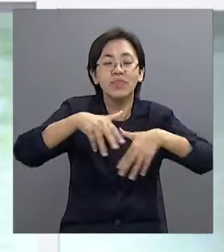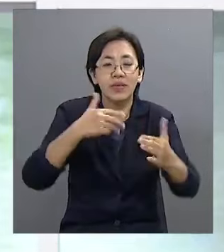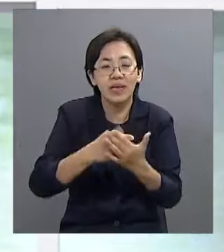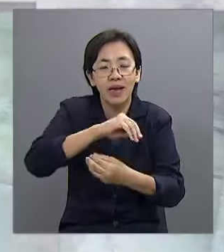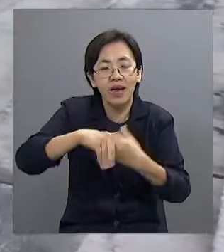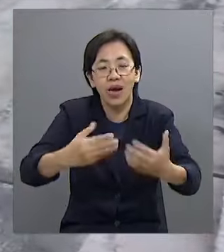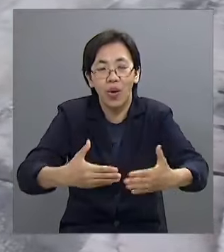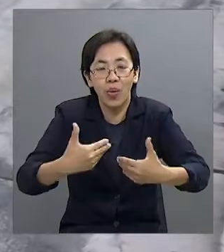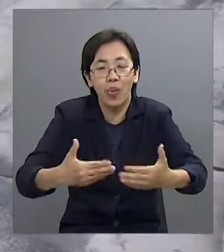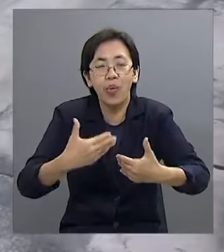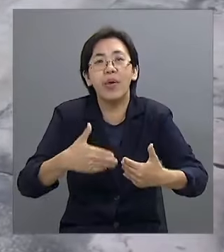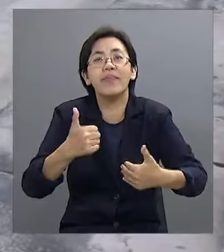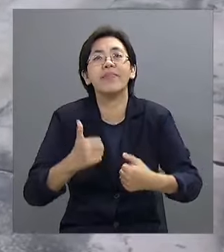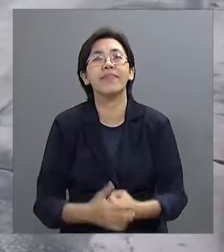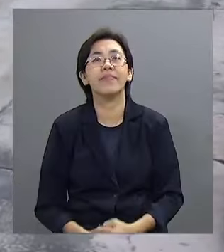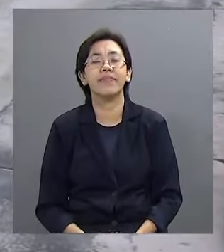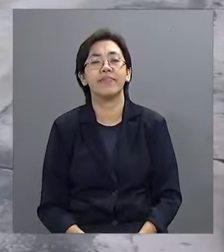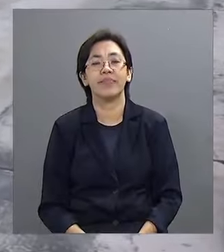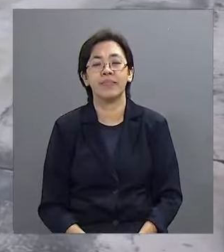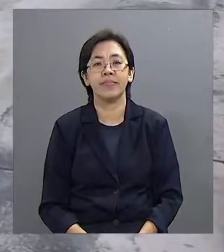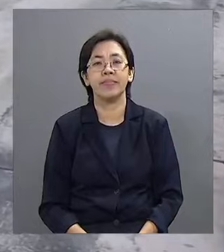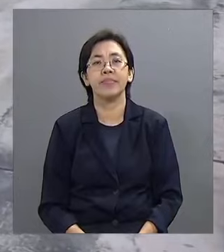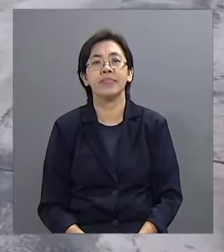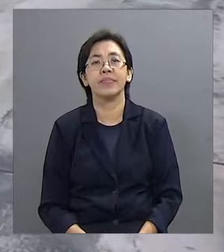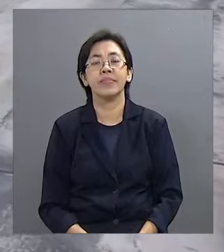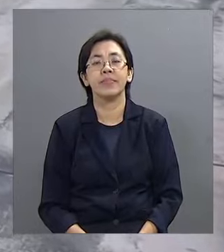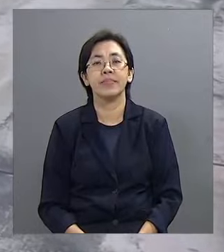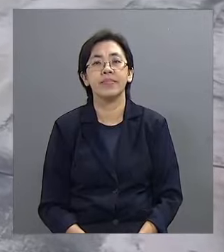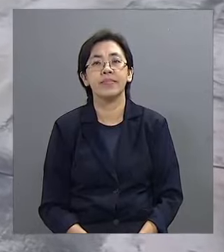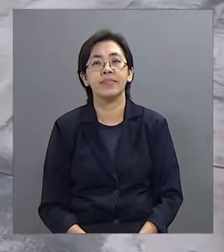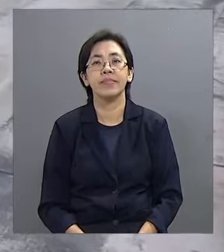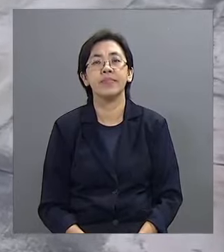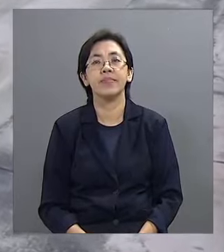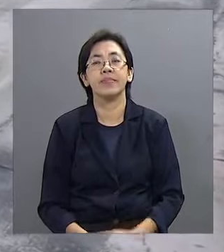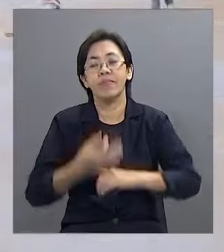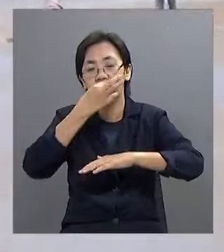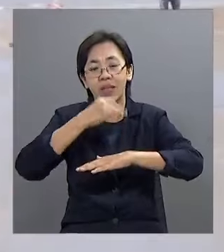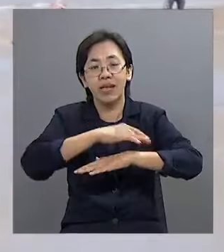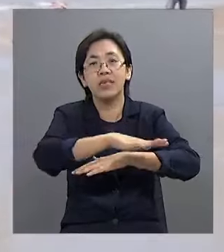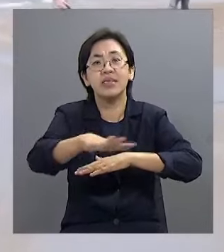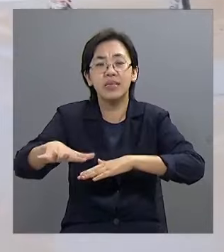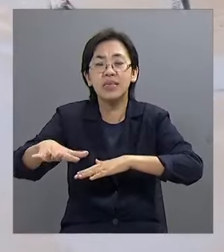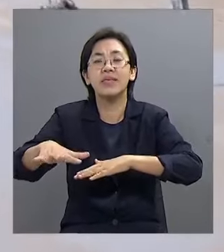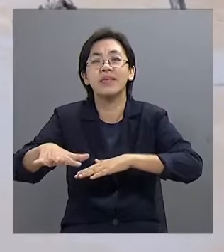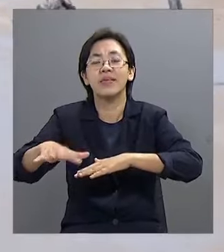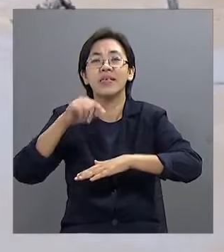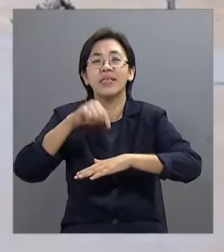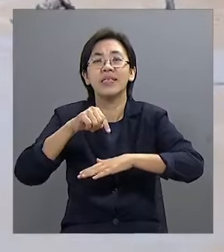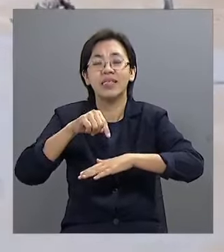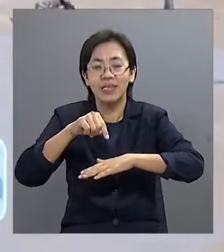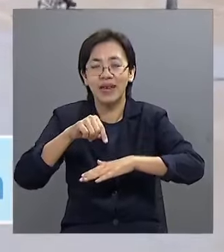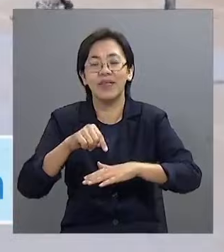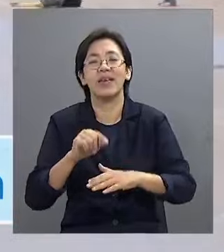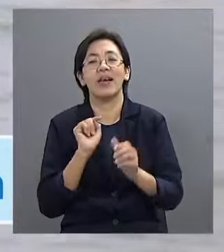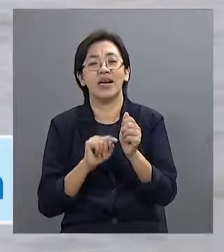องค่ะนี่แหละค่ะคุณผู้ชมนี่คือบริเวณชายหาดหน้าอ่าวปากน้ำปราณตำบลปากน้ำปราณบุ